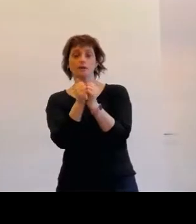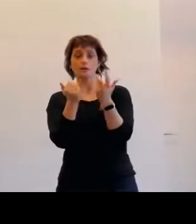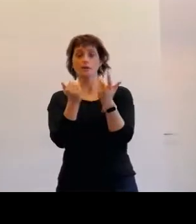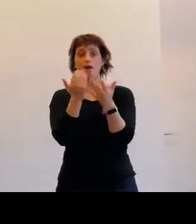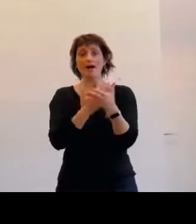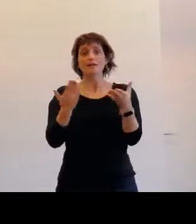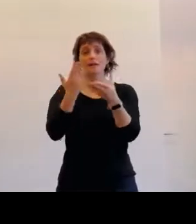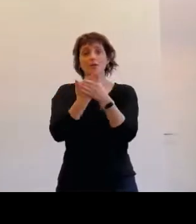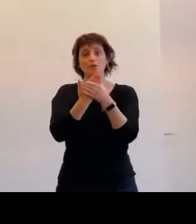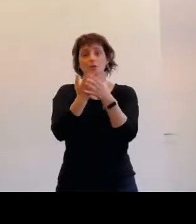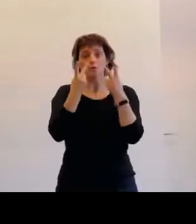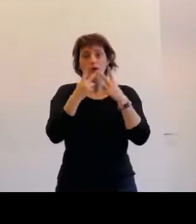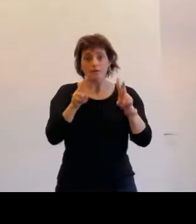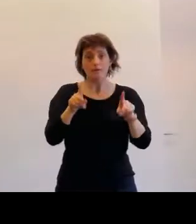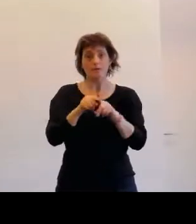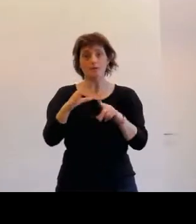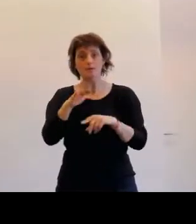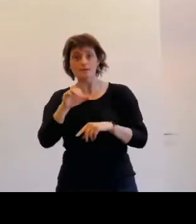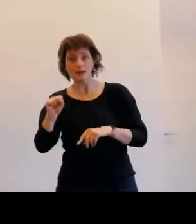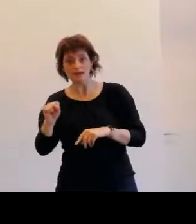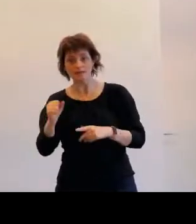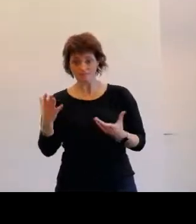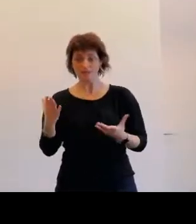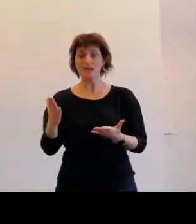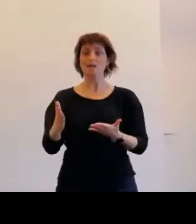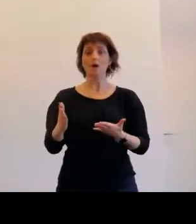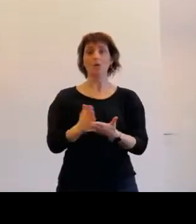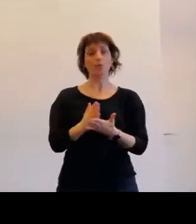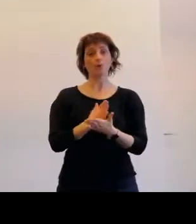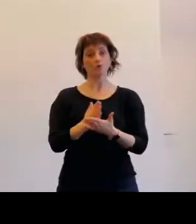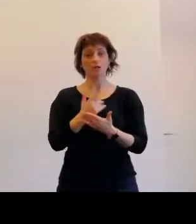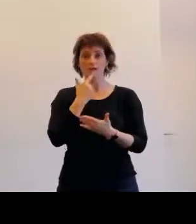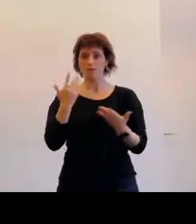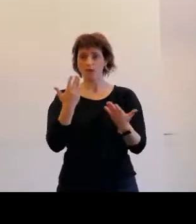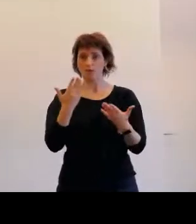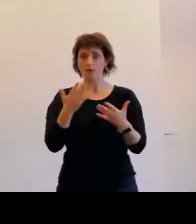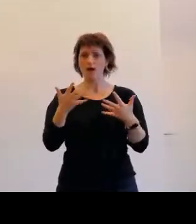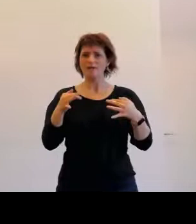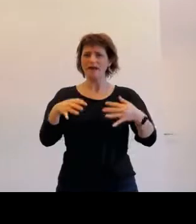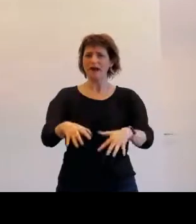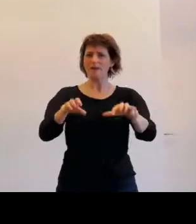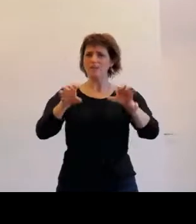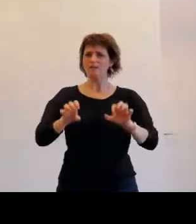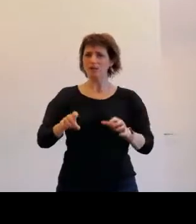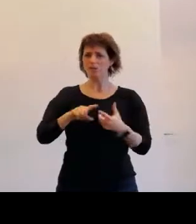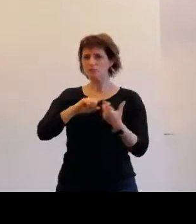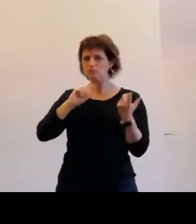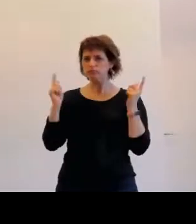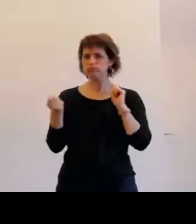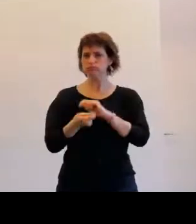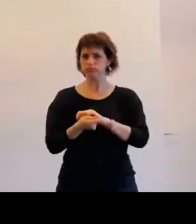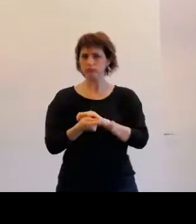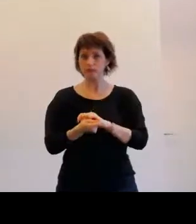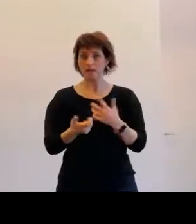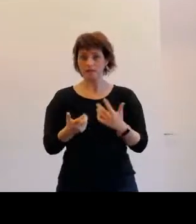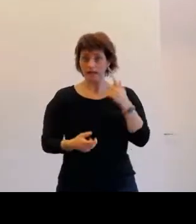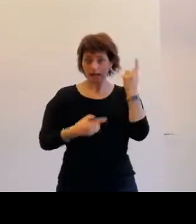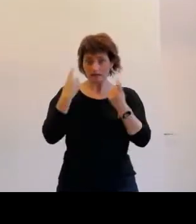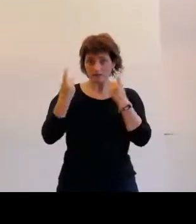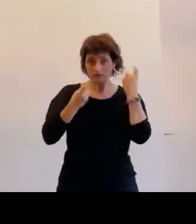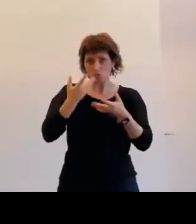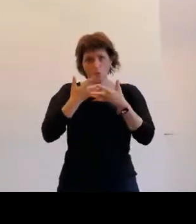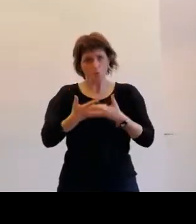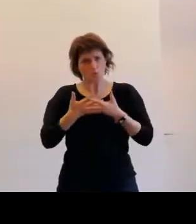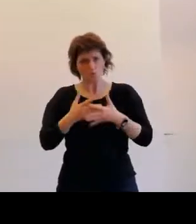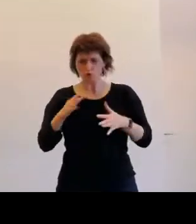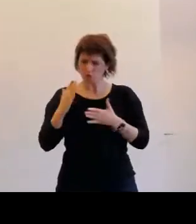et le CCAS. C'est un projet qui participe aussi de la refonte de l'administration de la ville de Nancy, un chantier lourd, nécessaire, qui est porté depuis